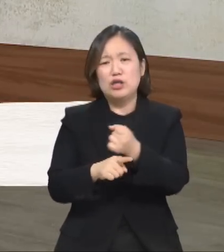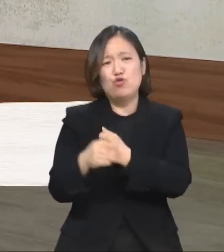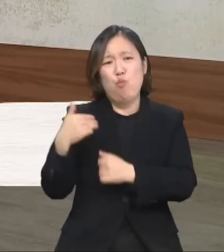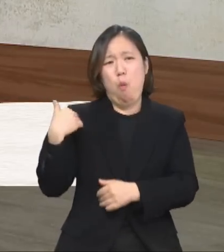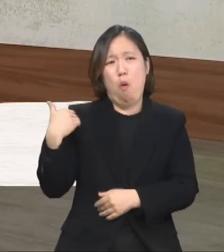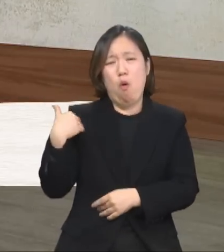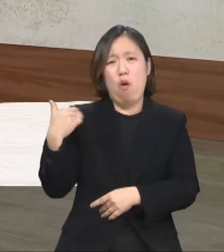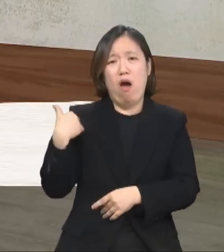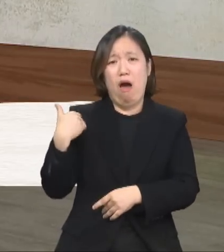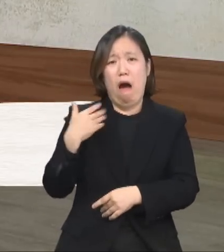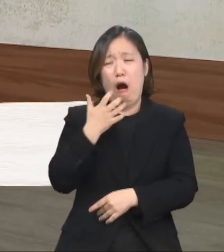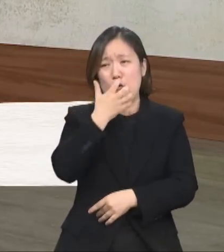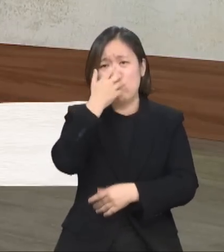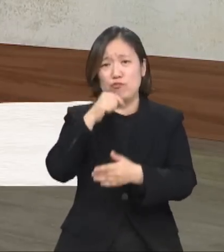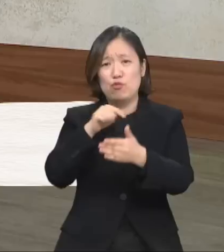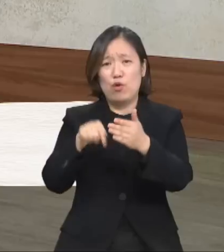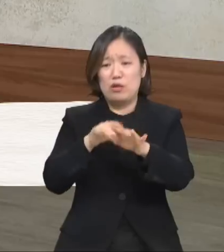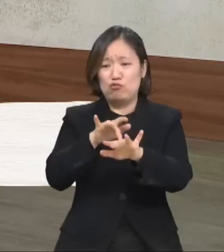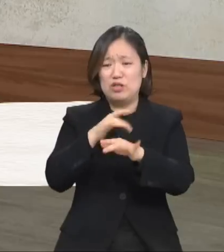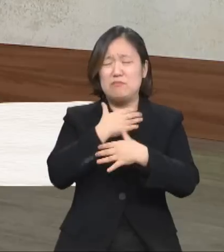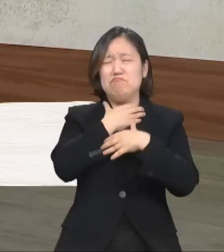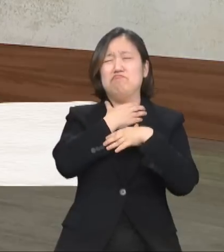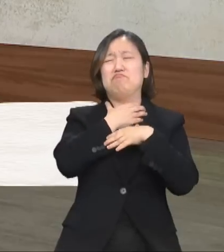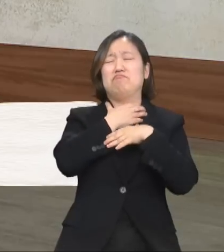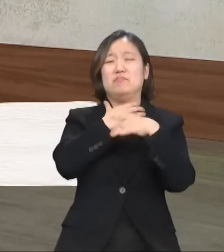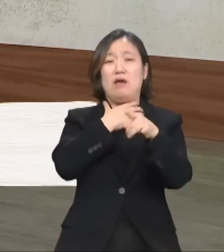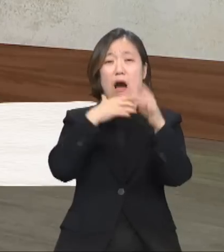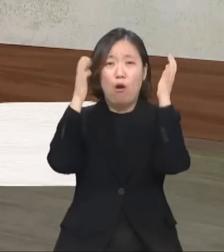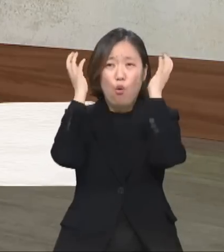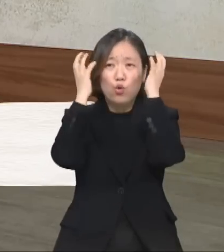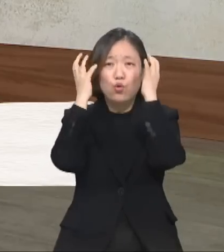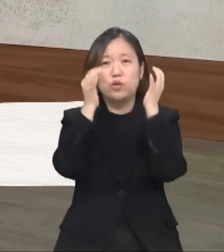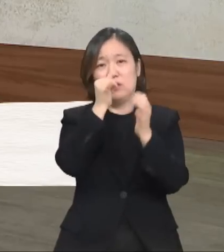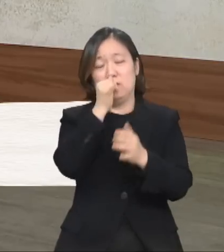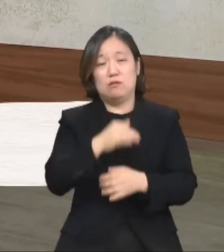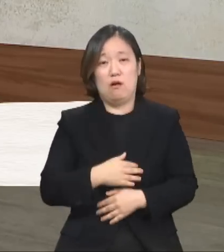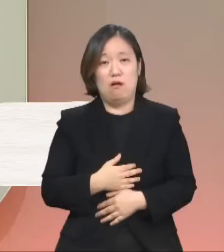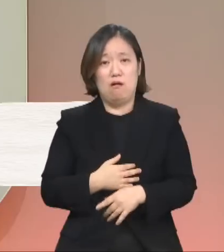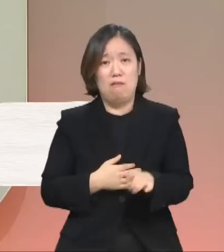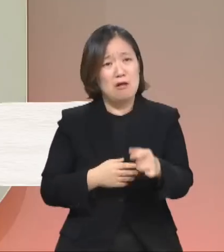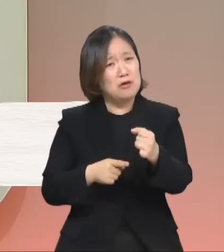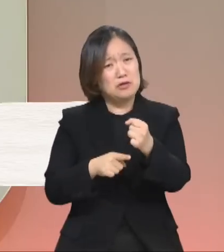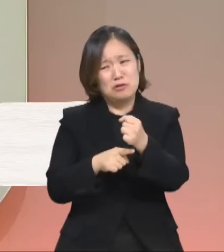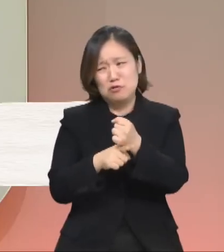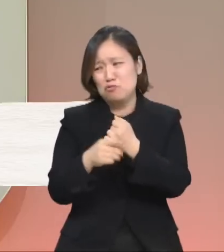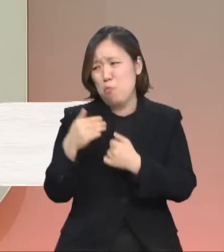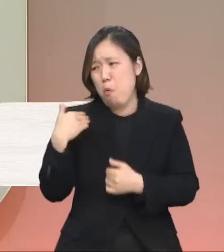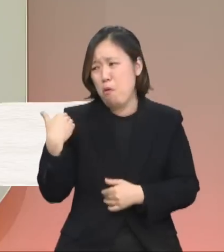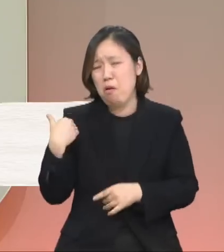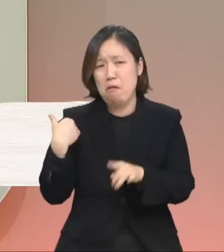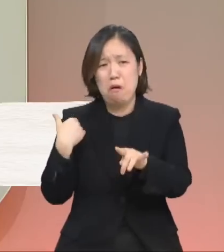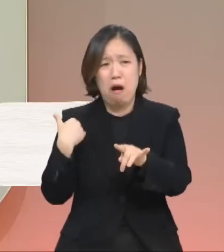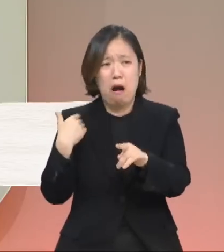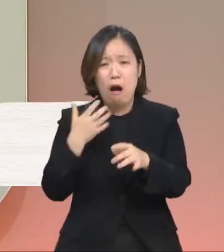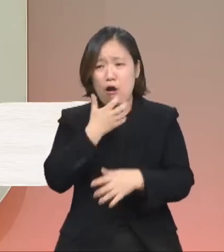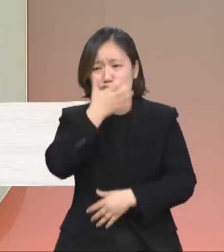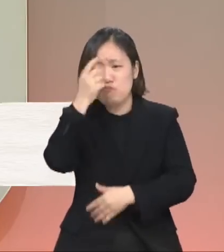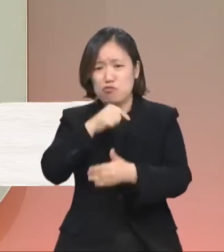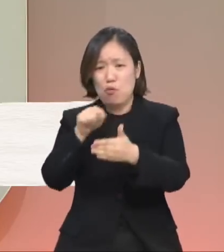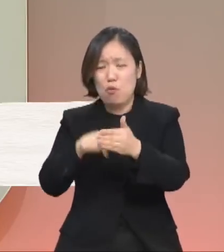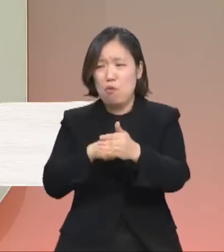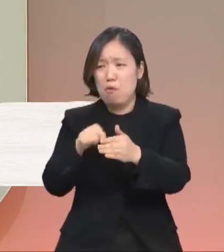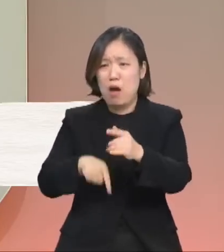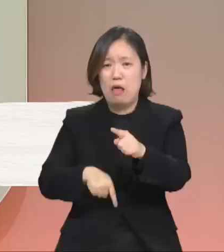시달렸습니다 아우 가위눌리면 힘들죠 이유를 알 수 없는 가위눌림에 시달리고 계셨군요